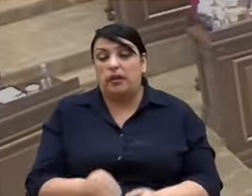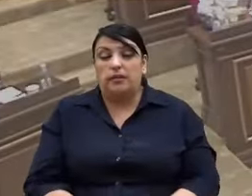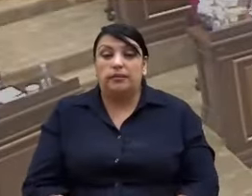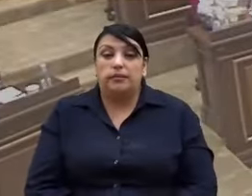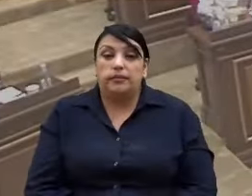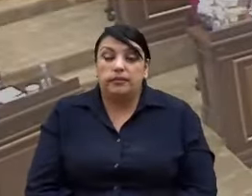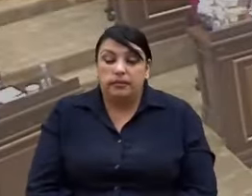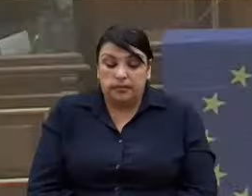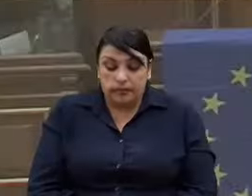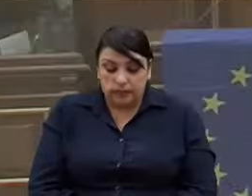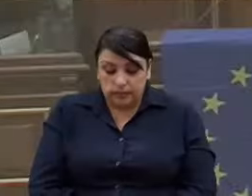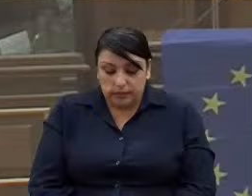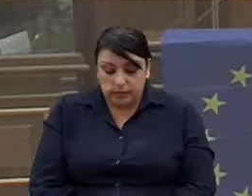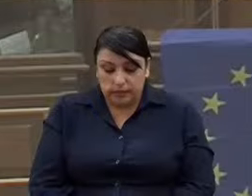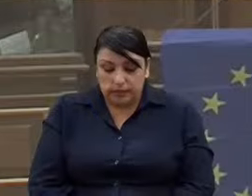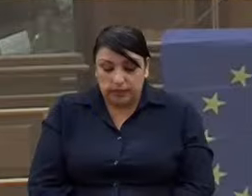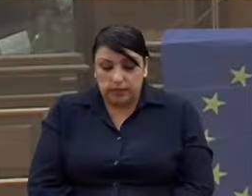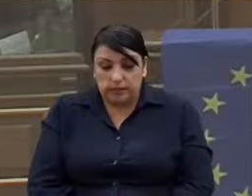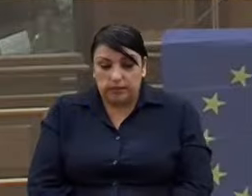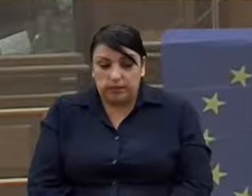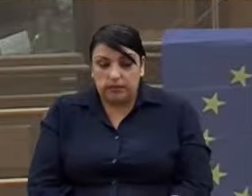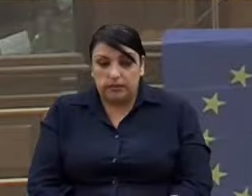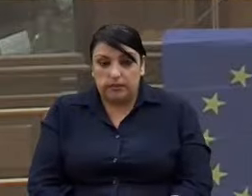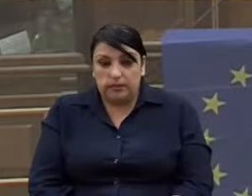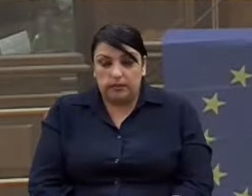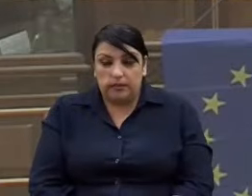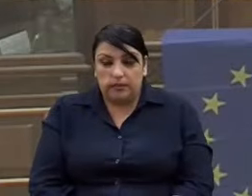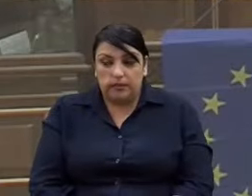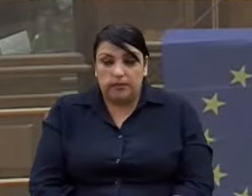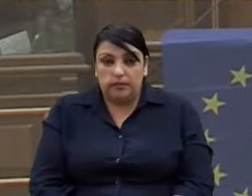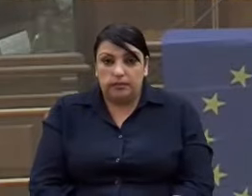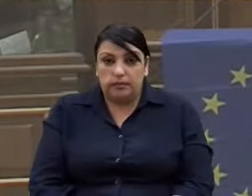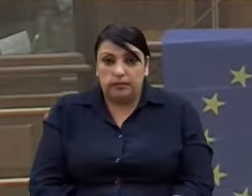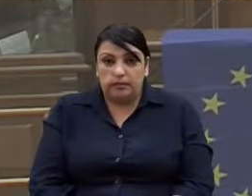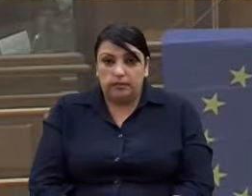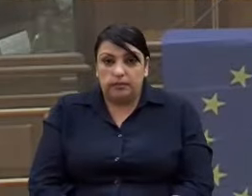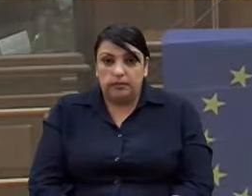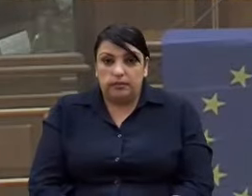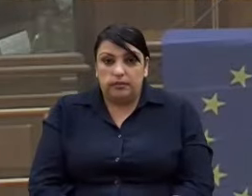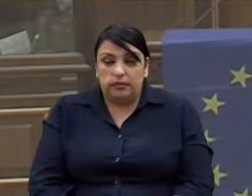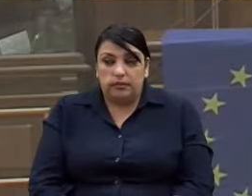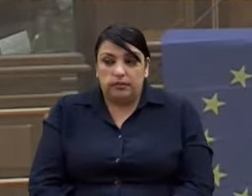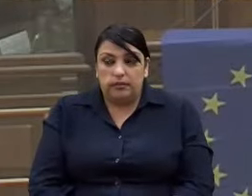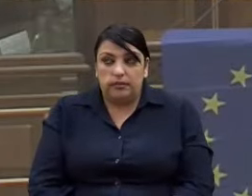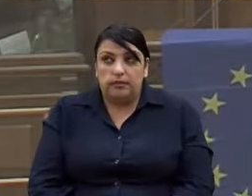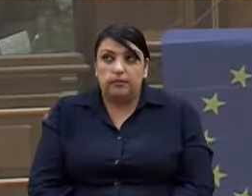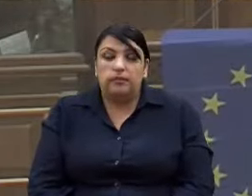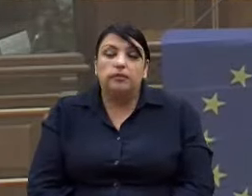Շնորհակալություն, Կարեն Սարգսյան, պատրաստվի